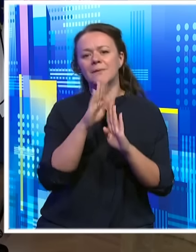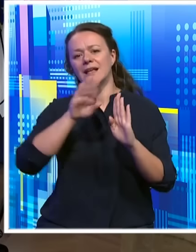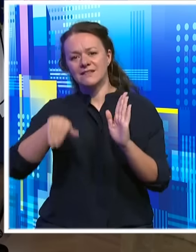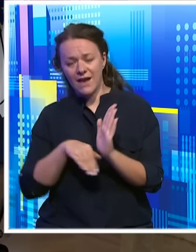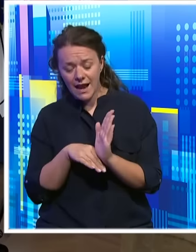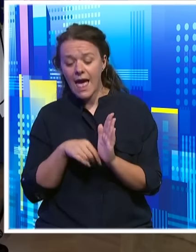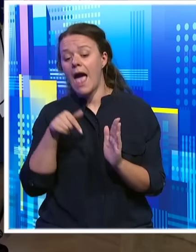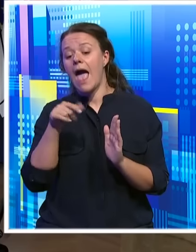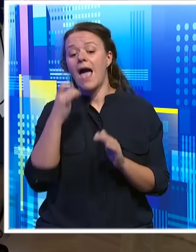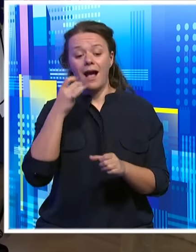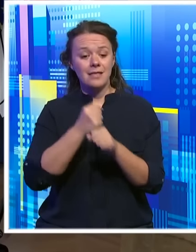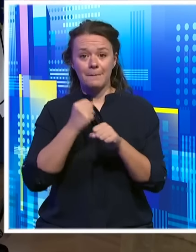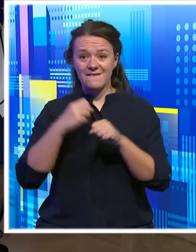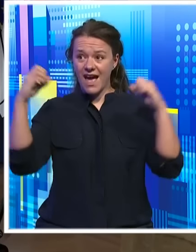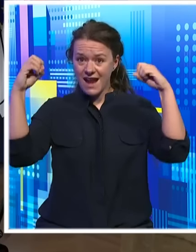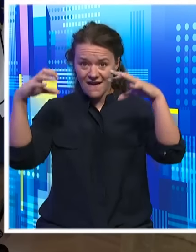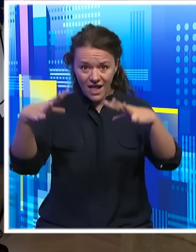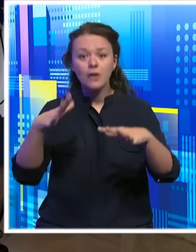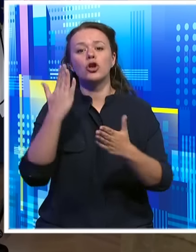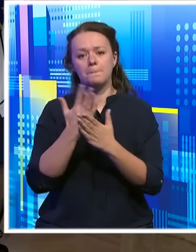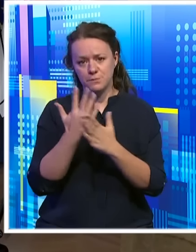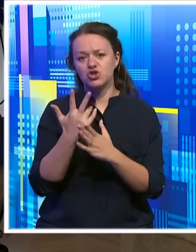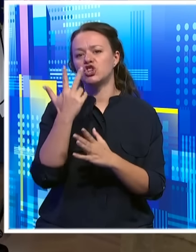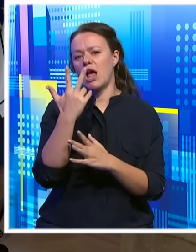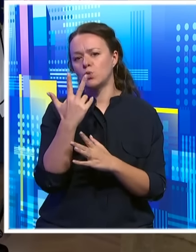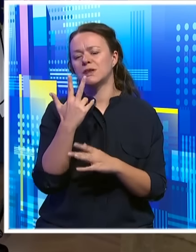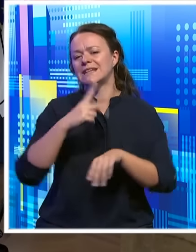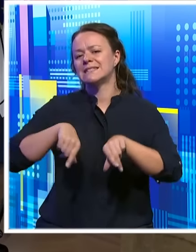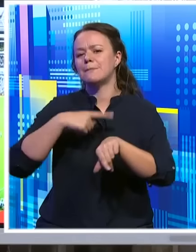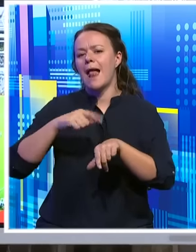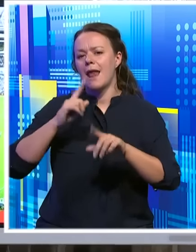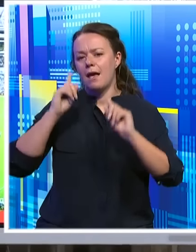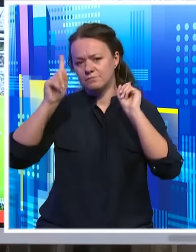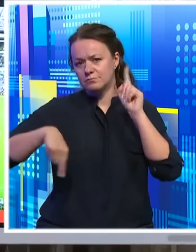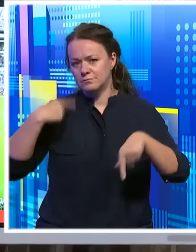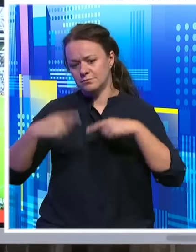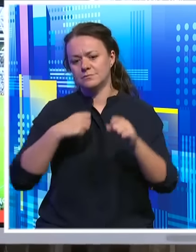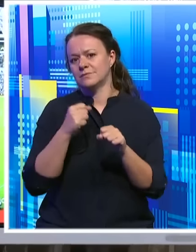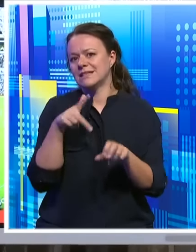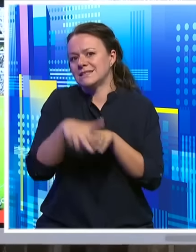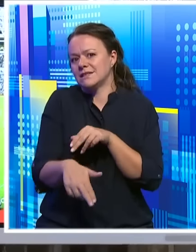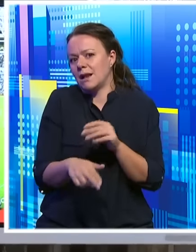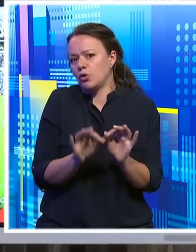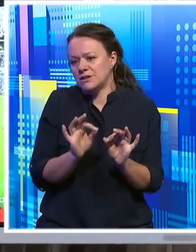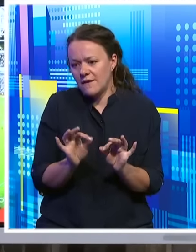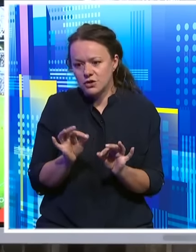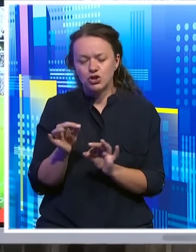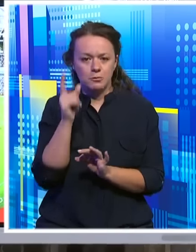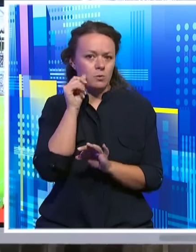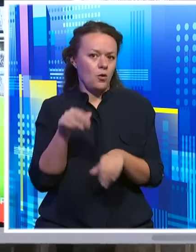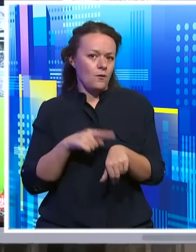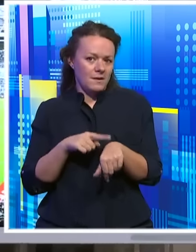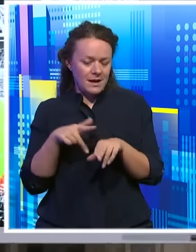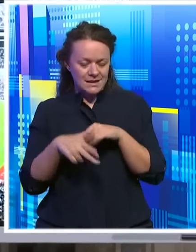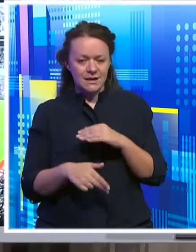za 7 dana, gradnja se nastaviti u 3 smene da bismo sve mogli da stignemo, da bi ljudi to mogli da urade.